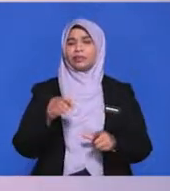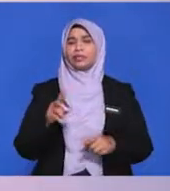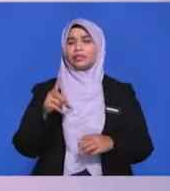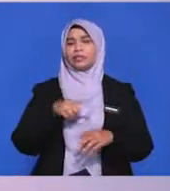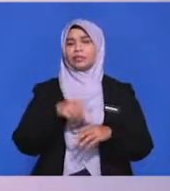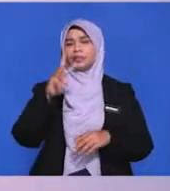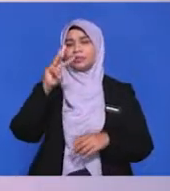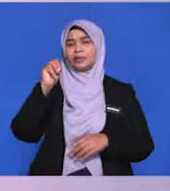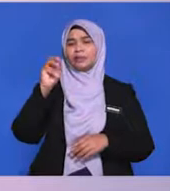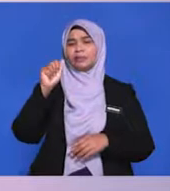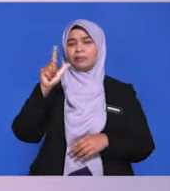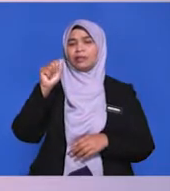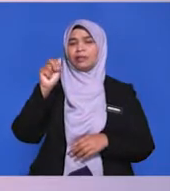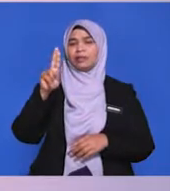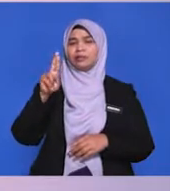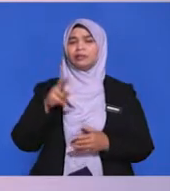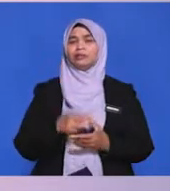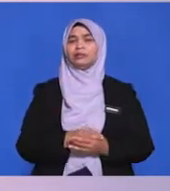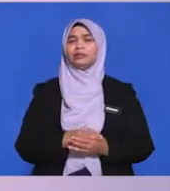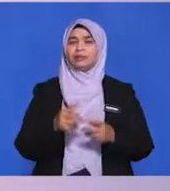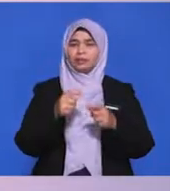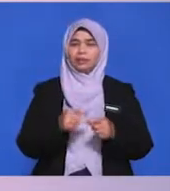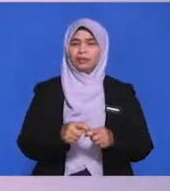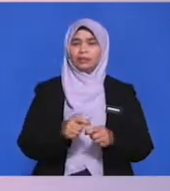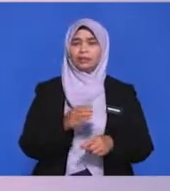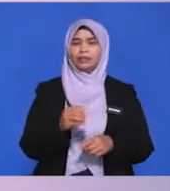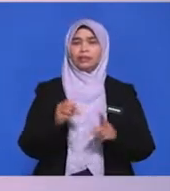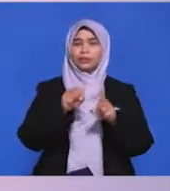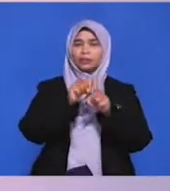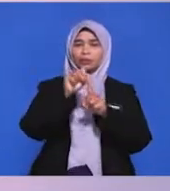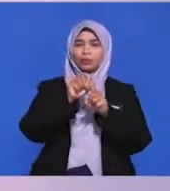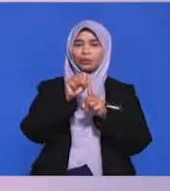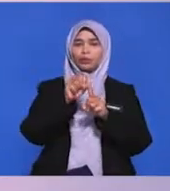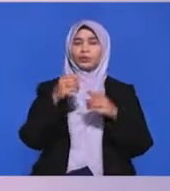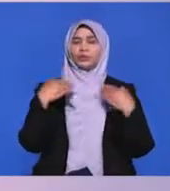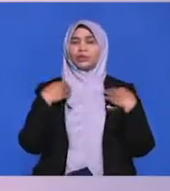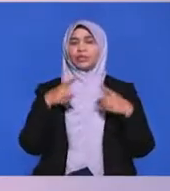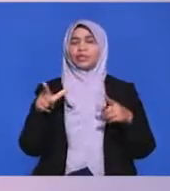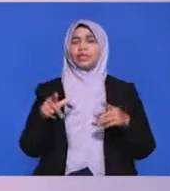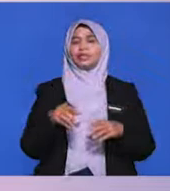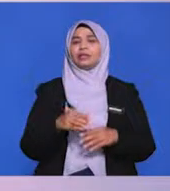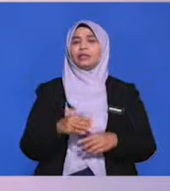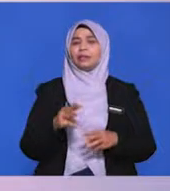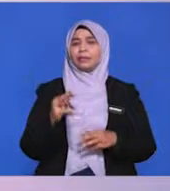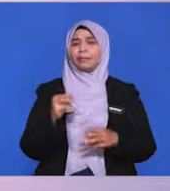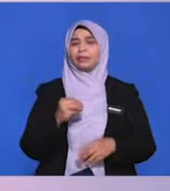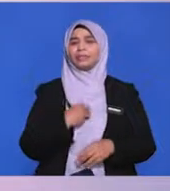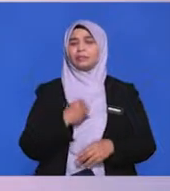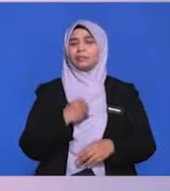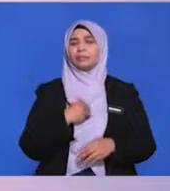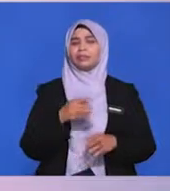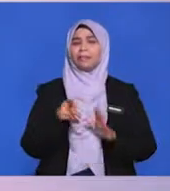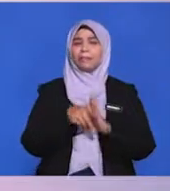dimana dan ini bermaksud tekanan dan suhu adalah masing-masing pembuat di ubah yang bergerak